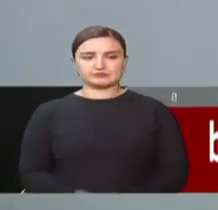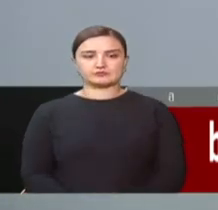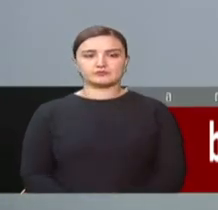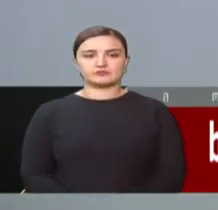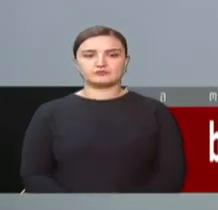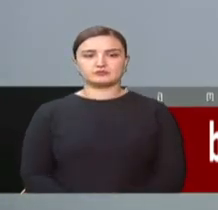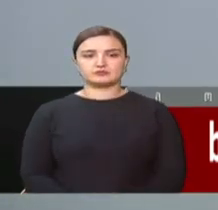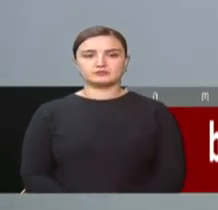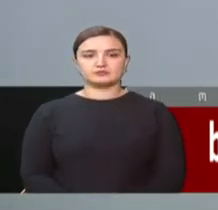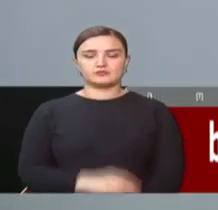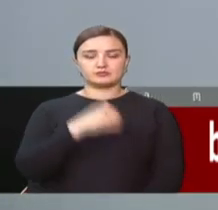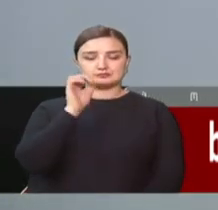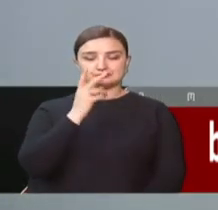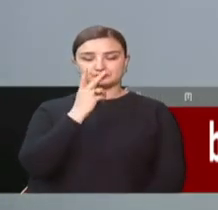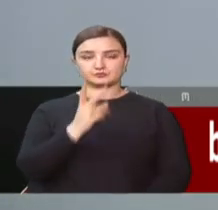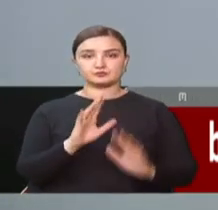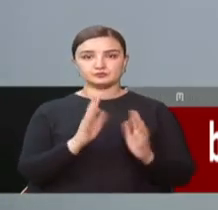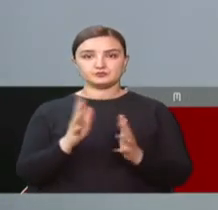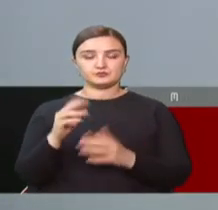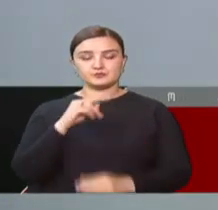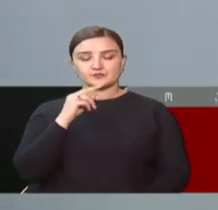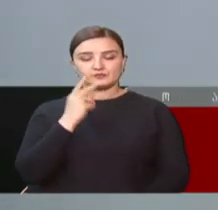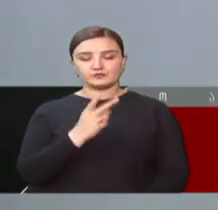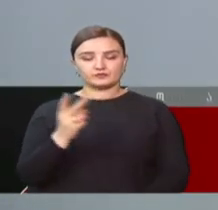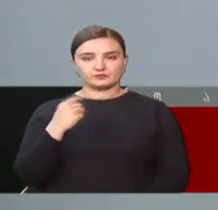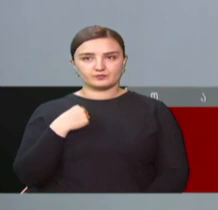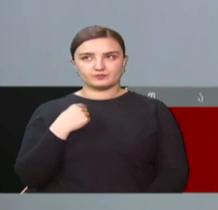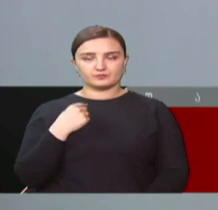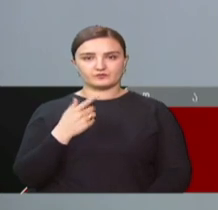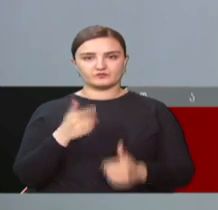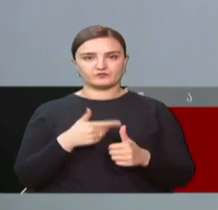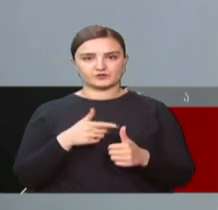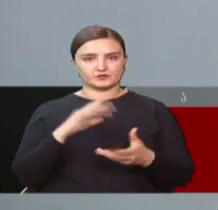და დავინახე ერთი ხრესული შოკი მისი